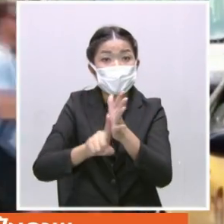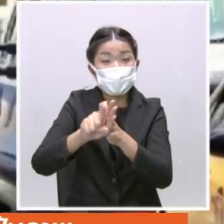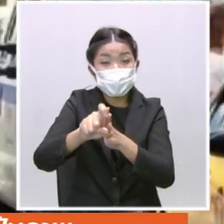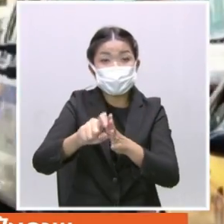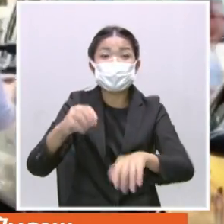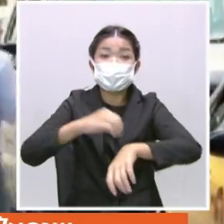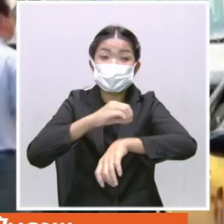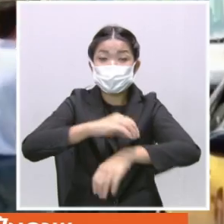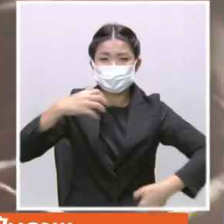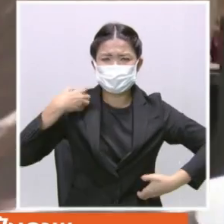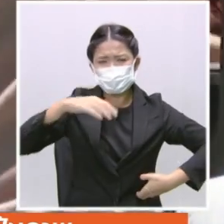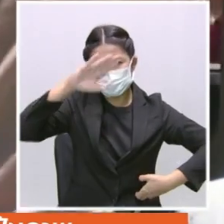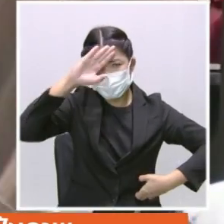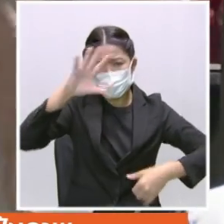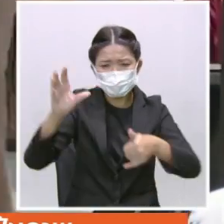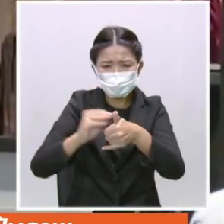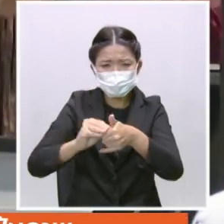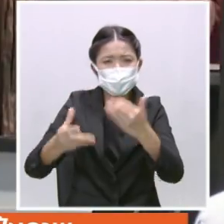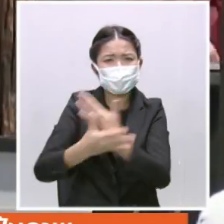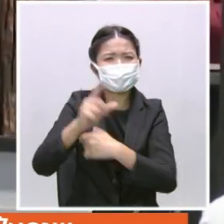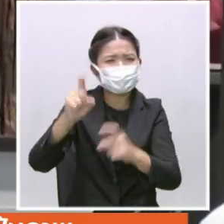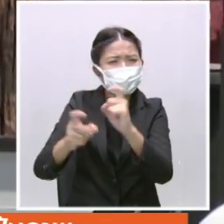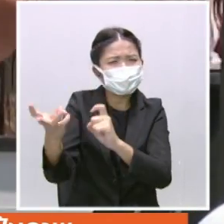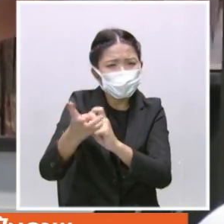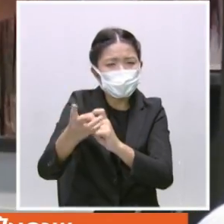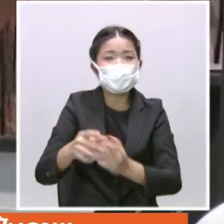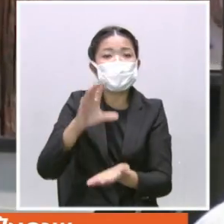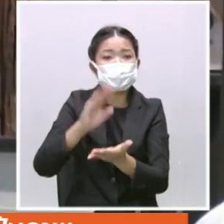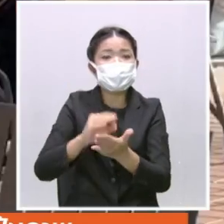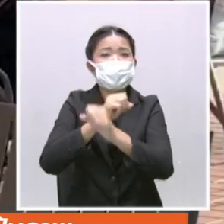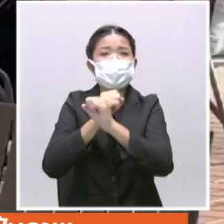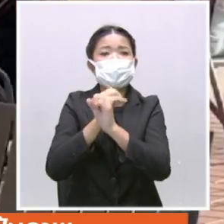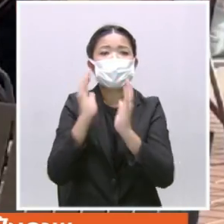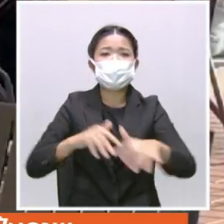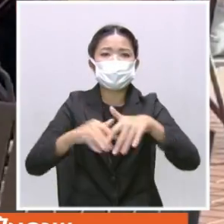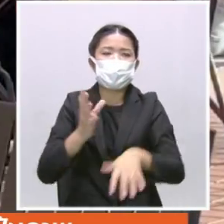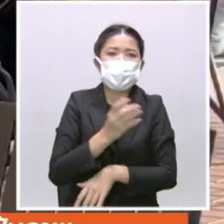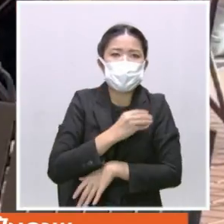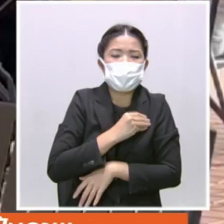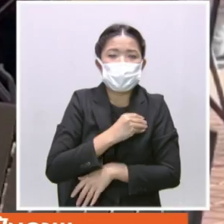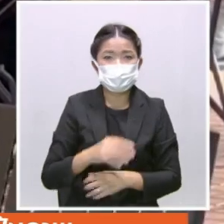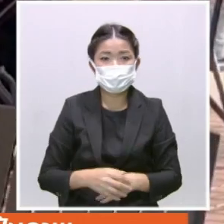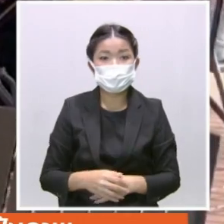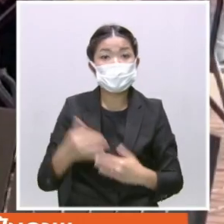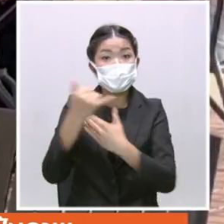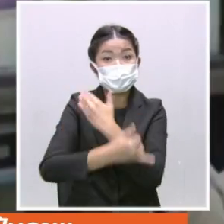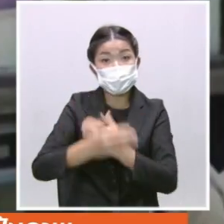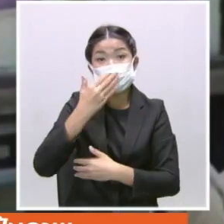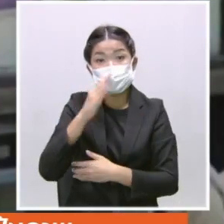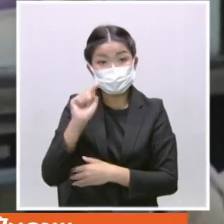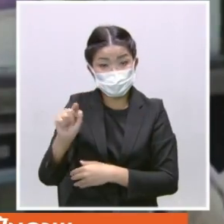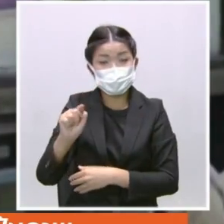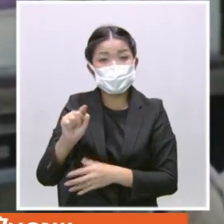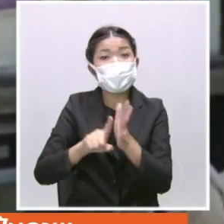ลิงอยู่ในระดับที่ต่ำมากก็เป็นข้อมูลที่ป้องกันไม่ให้ประชาชนนั้นตื่นตระหนกนะคะบราซิลก็ติดกลุ่มประเทศ